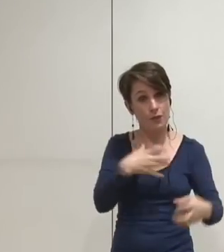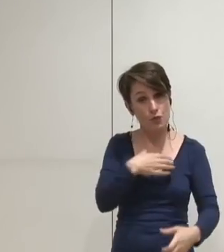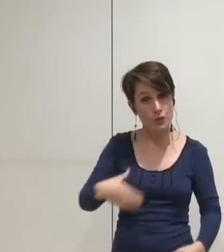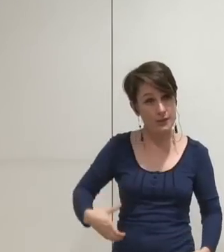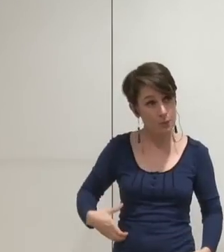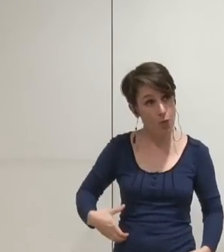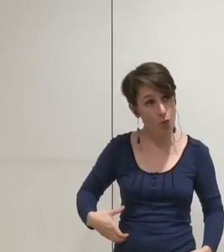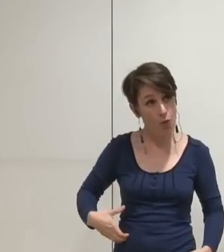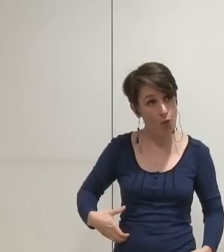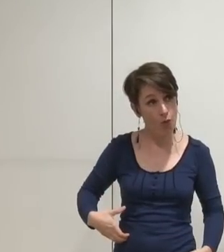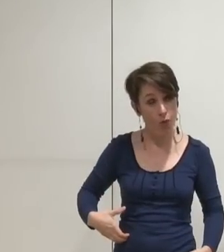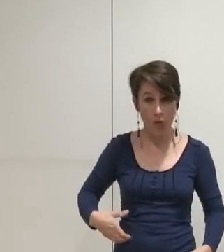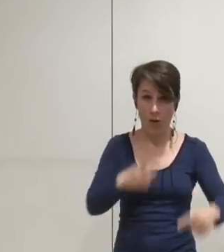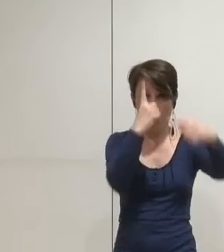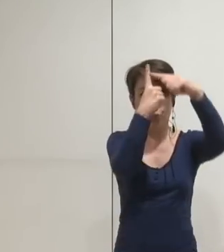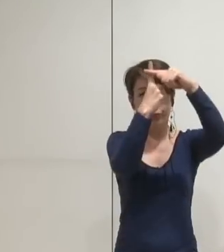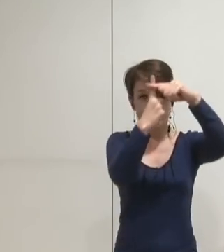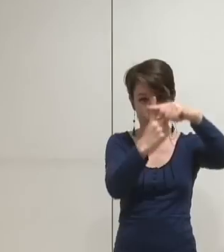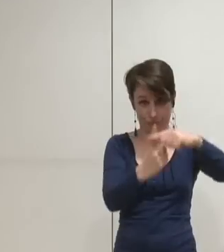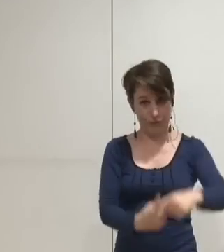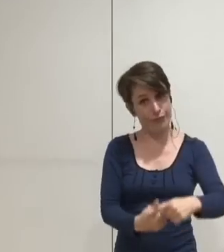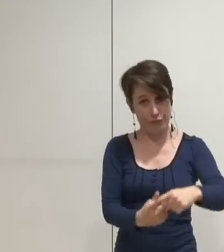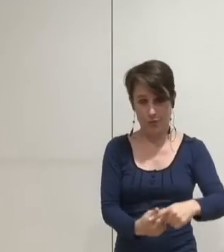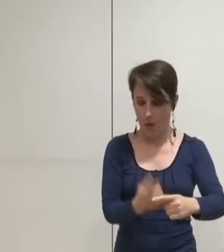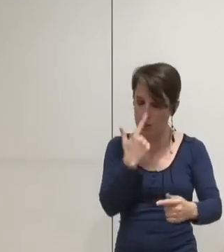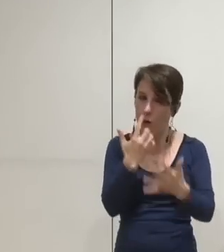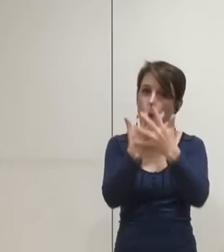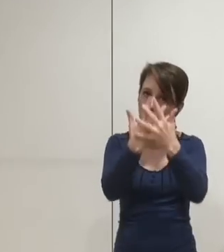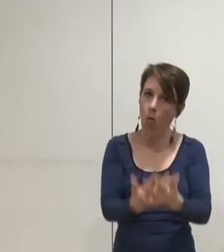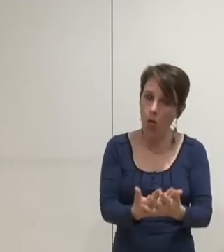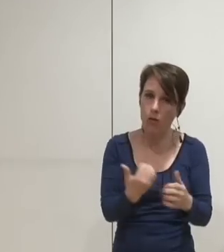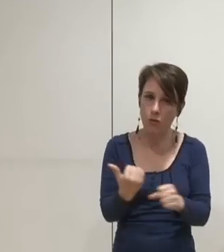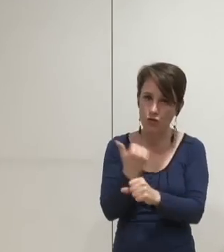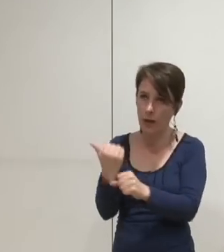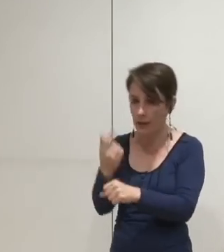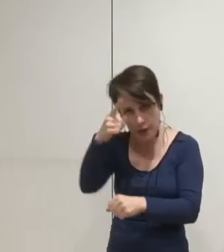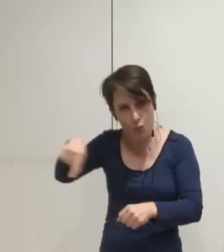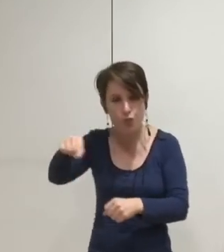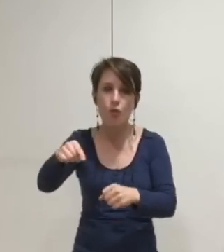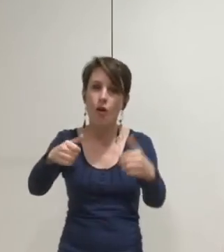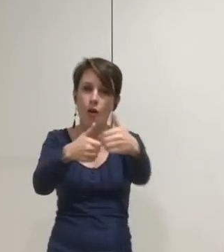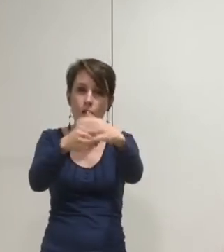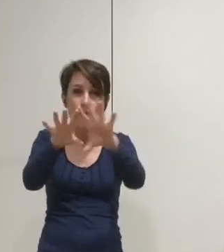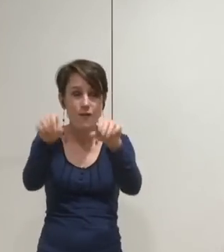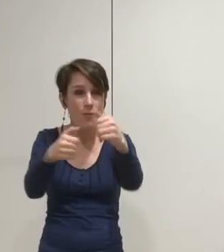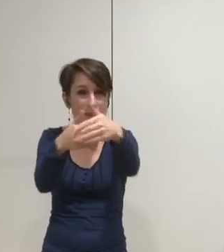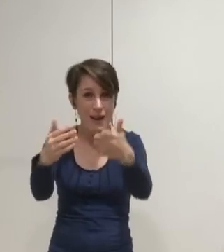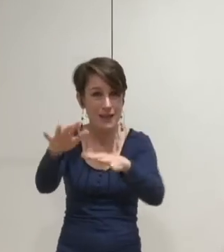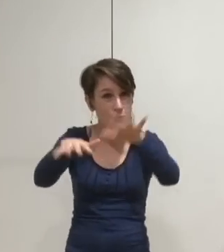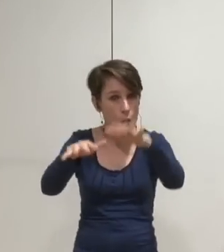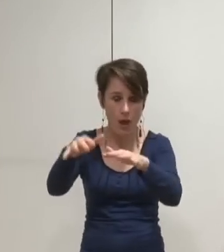les décisions que vous prendrez au global ça représente pour les classes moyennes des sommes qui